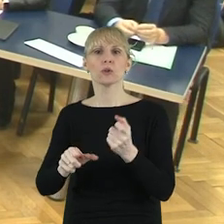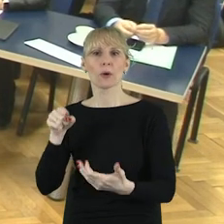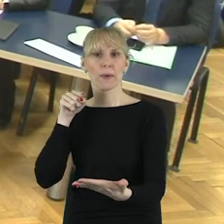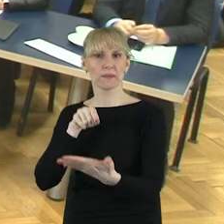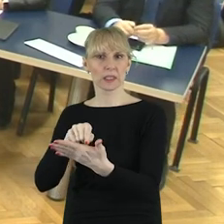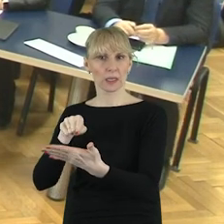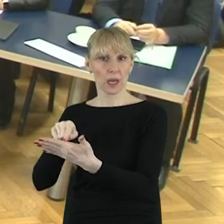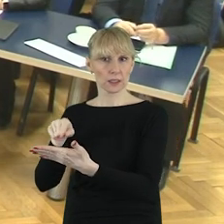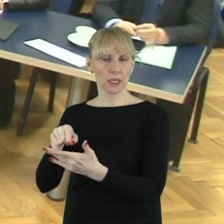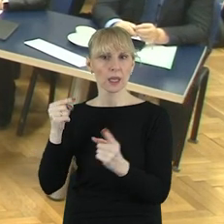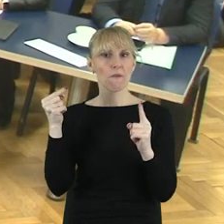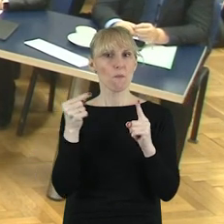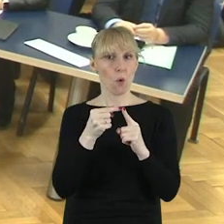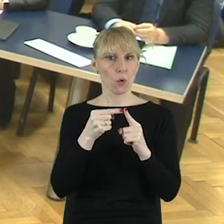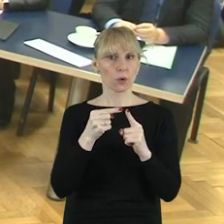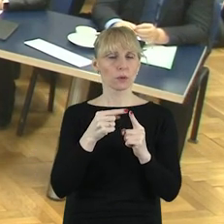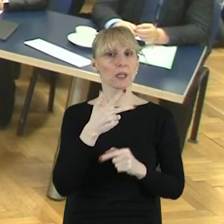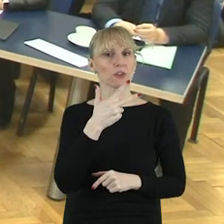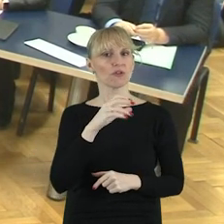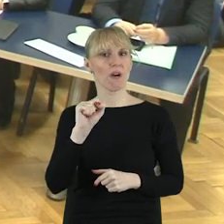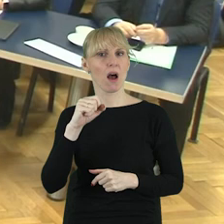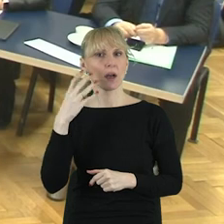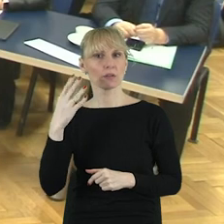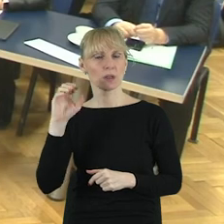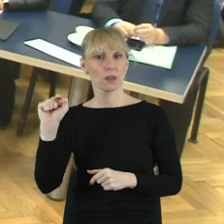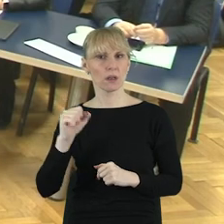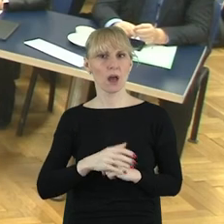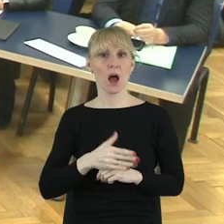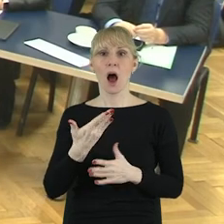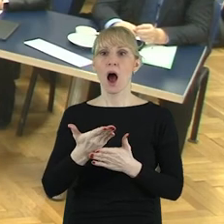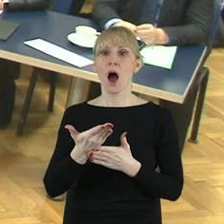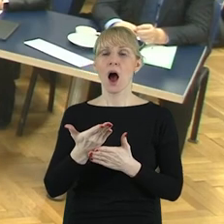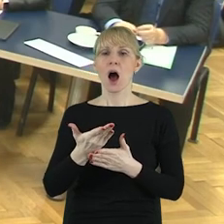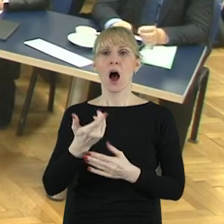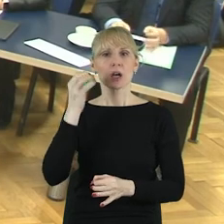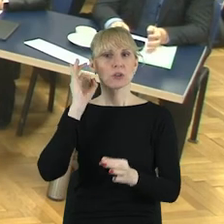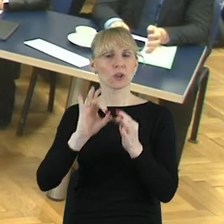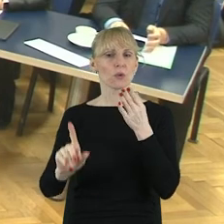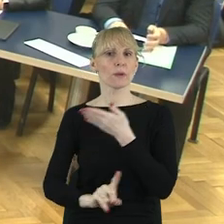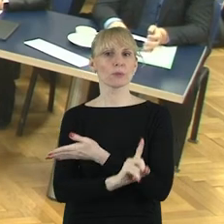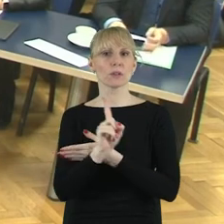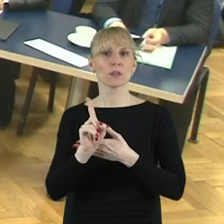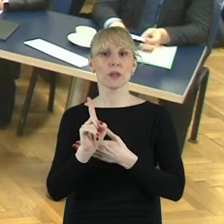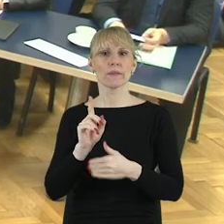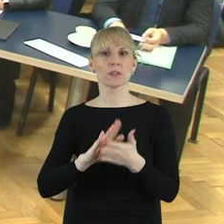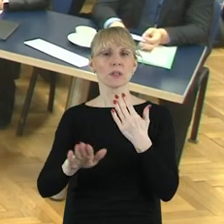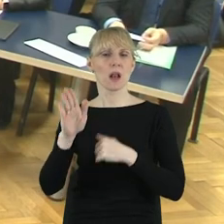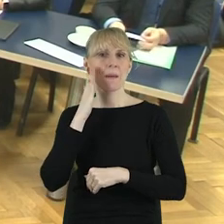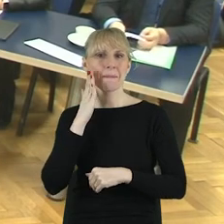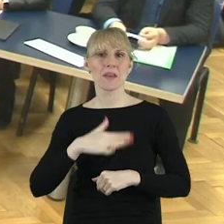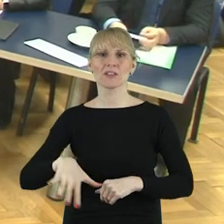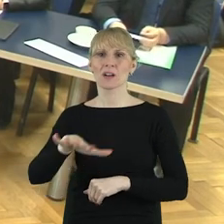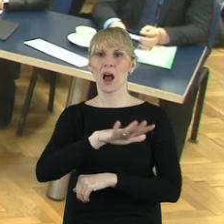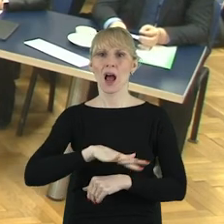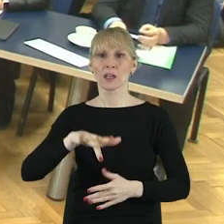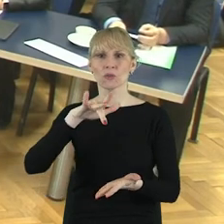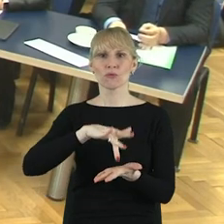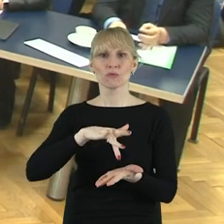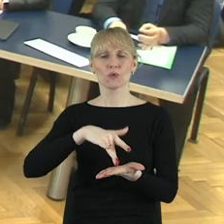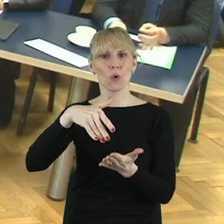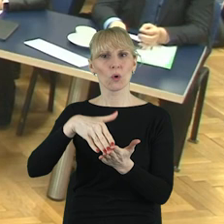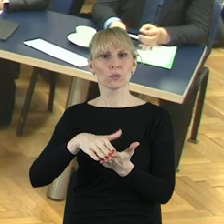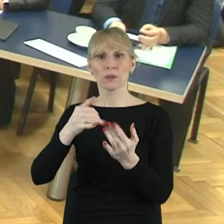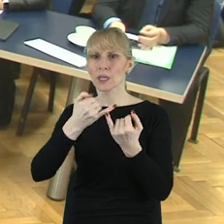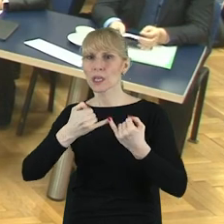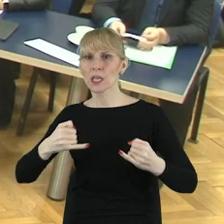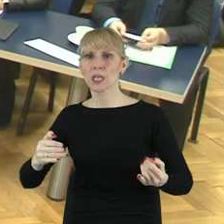mieszkańców Sieradza bądź sąsiednich powiatów, osoby zainteresowane też kwestią lokalnych grup